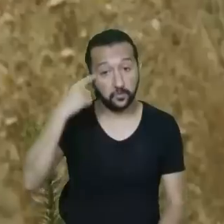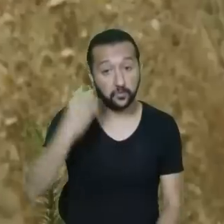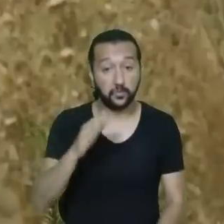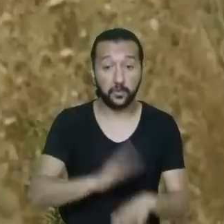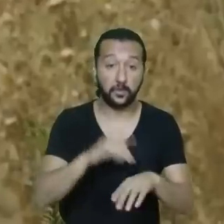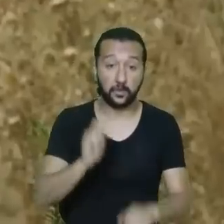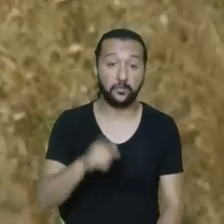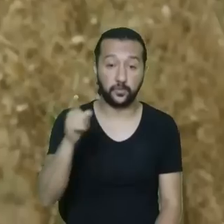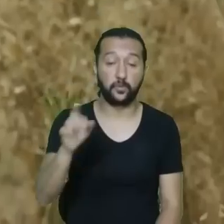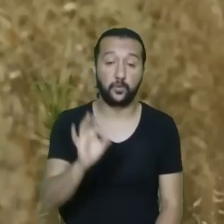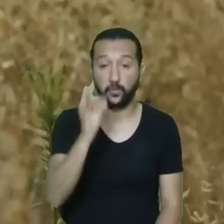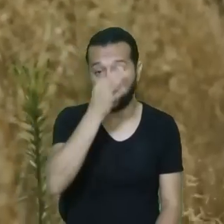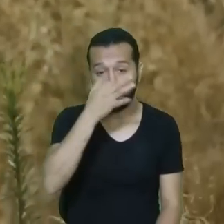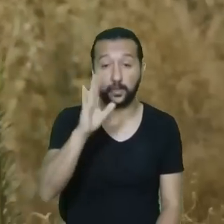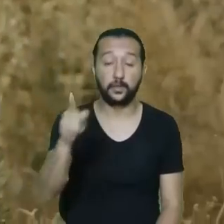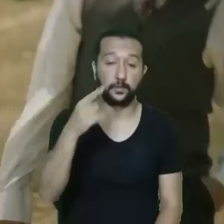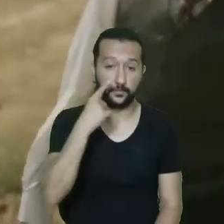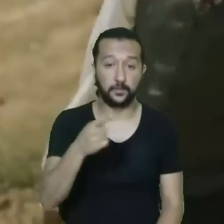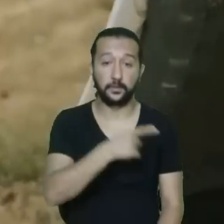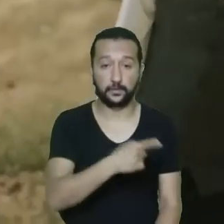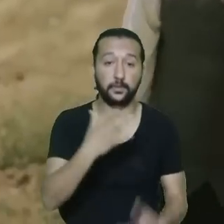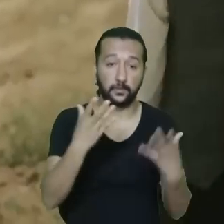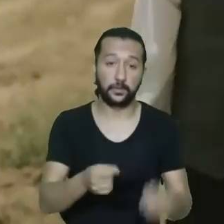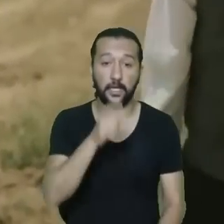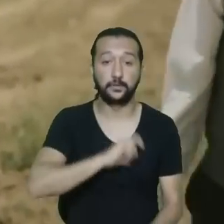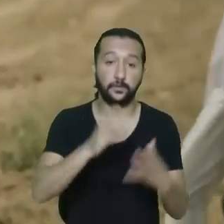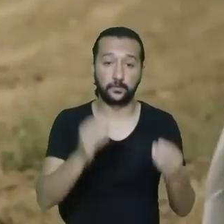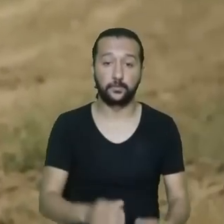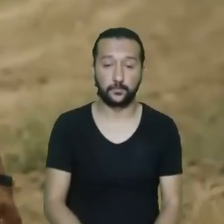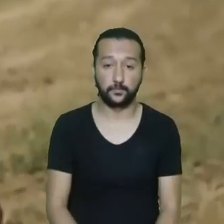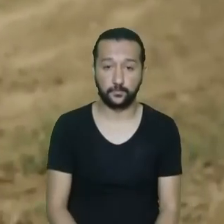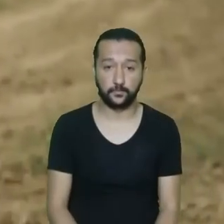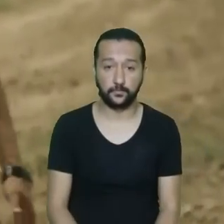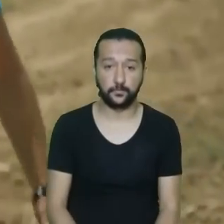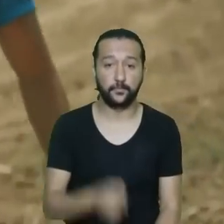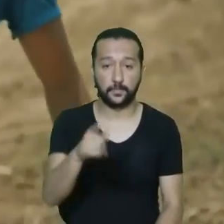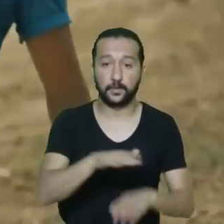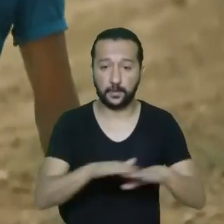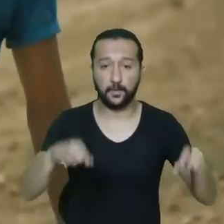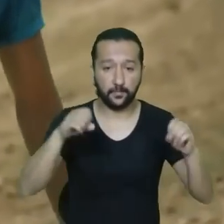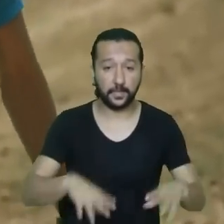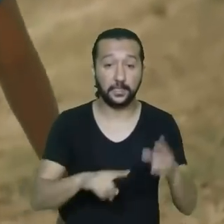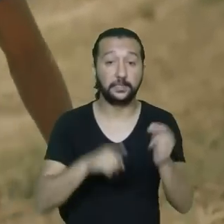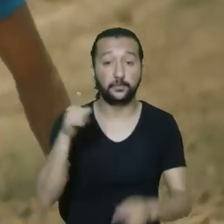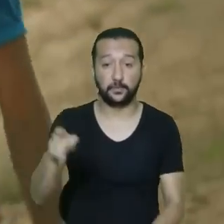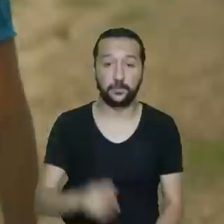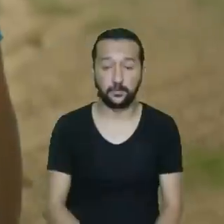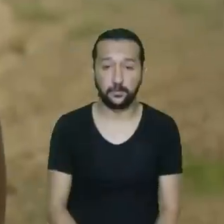yapıyorsa. Kolay değil Sadıç. Güvendiği dağlığa gar yağması kolay değil. Ulan tamam bırakın şimdi icabı